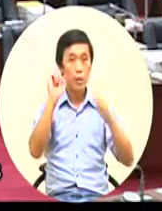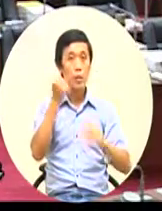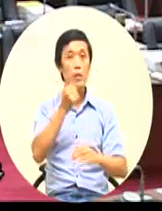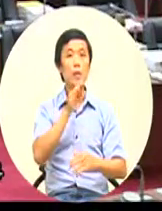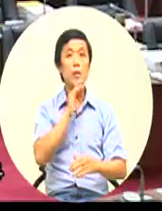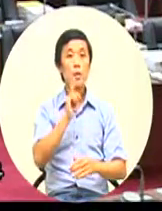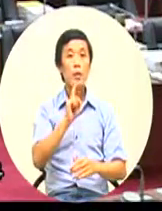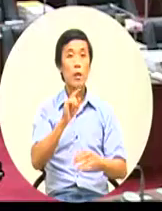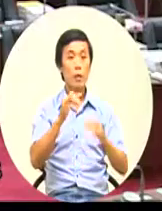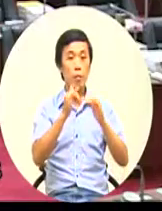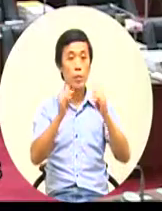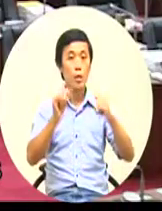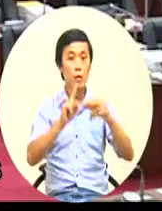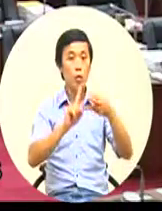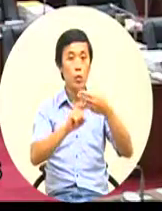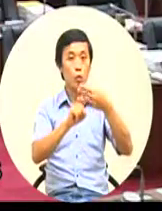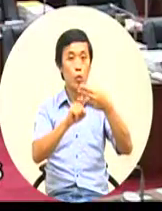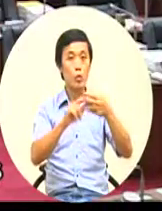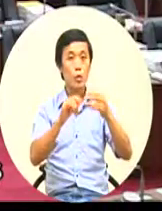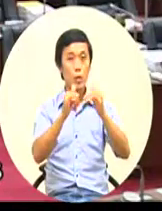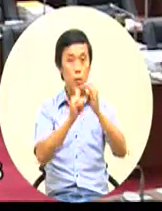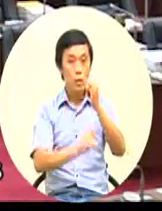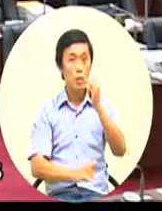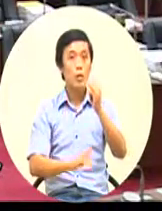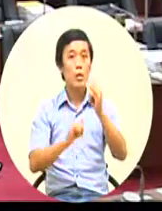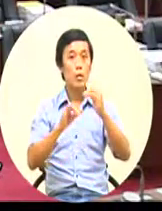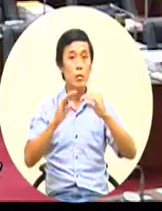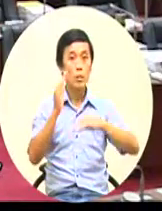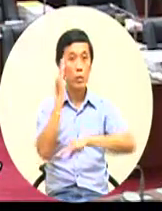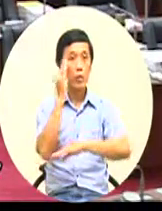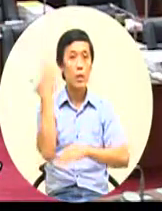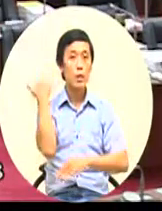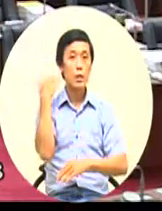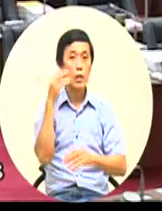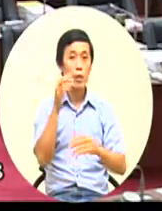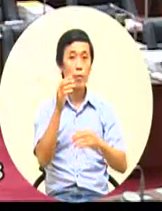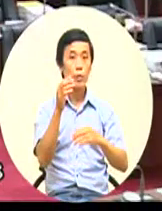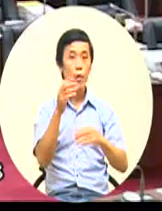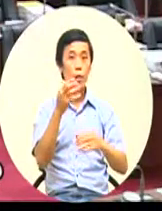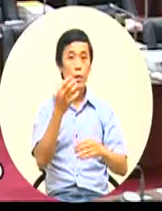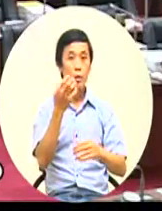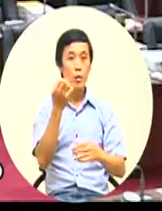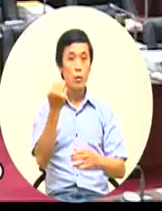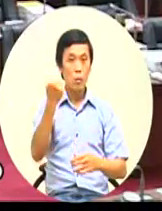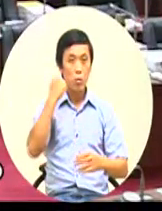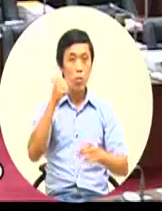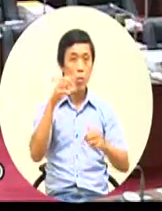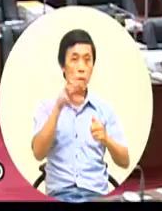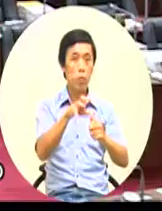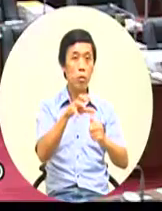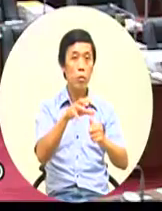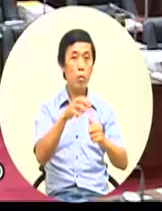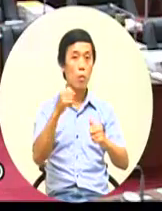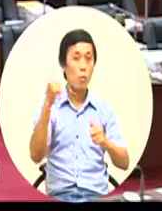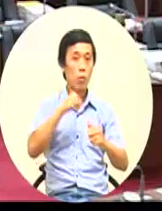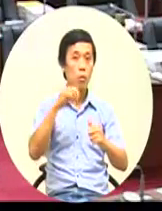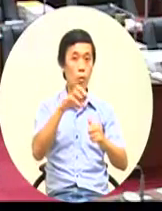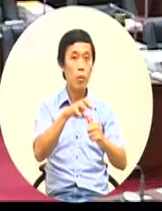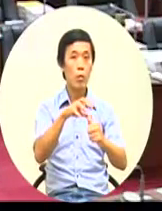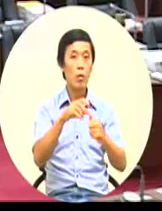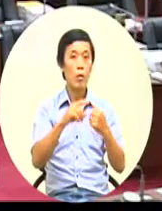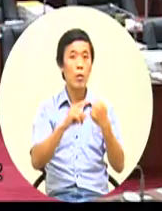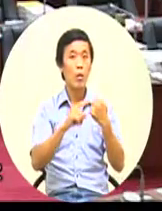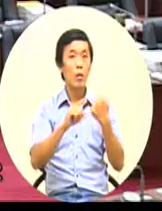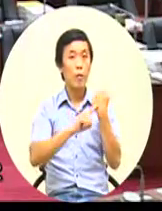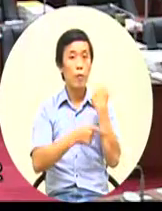府在处理当权当时候威权时代的政府不法或不当的行为，所以果